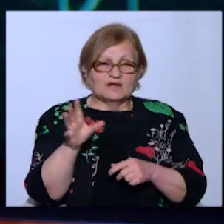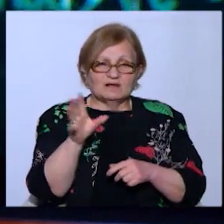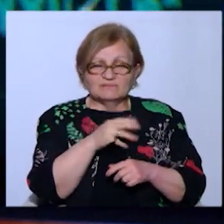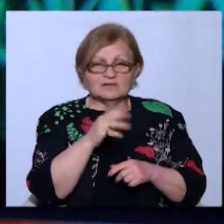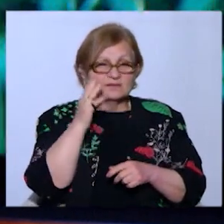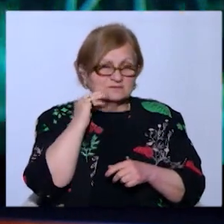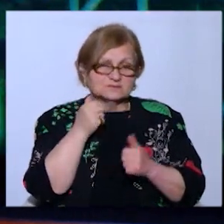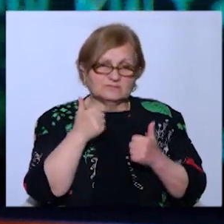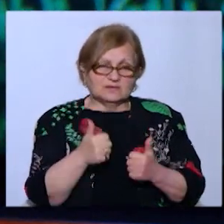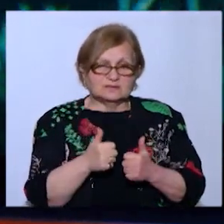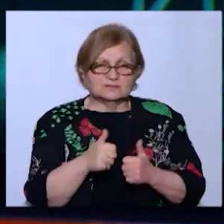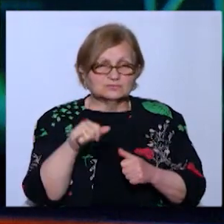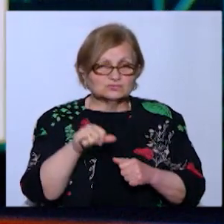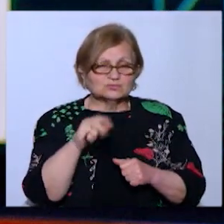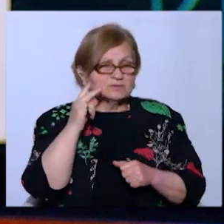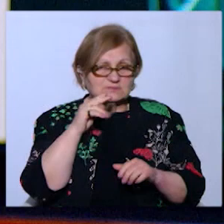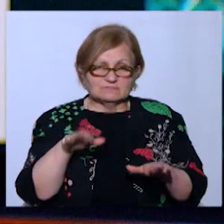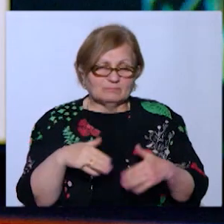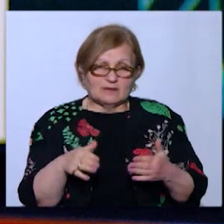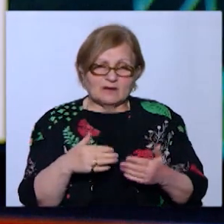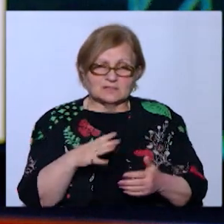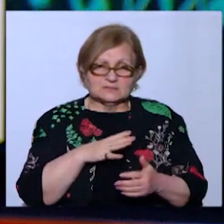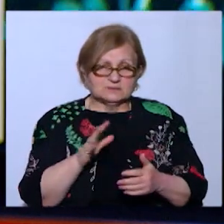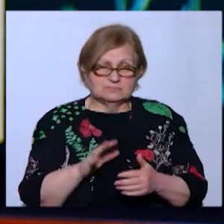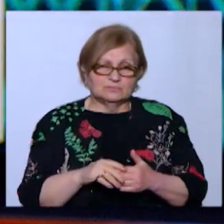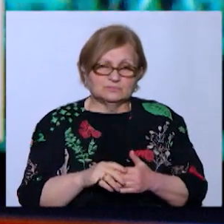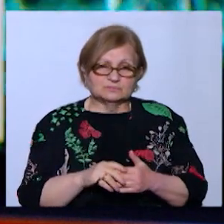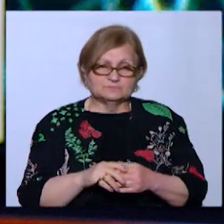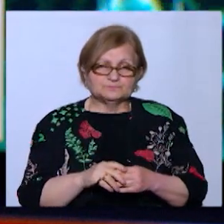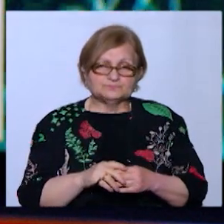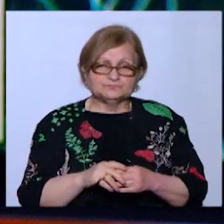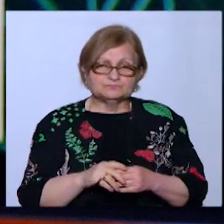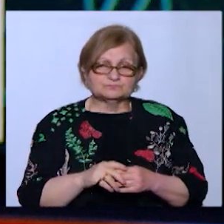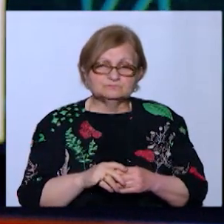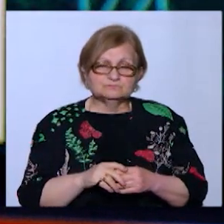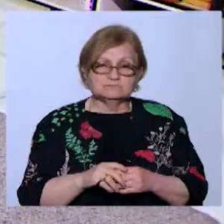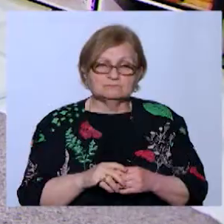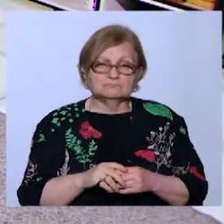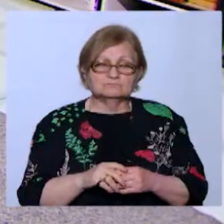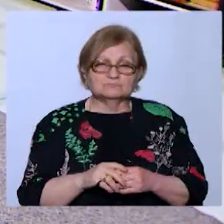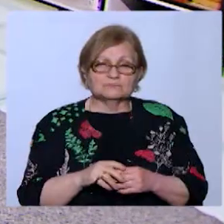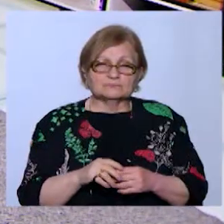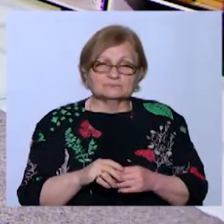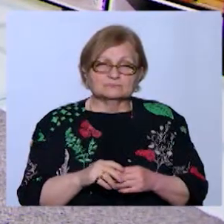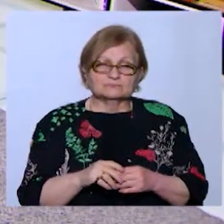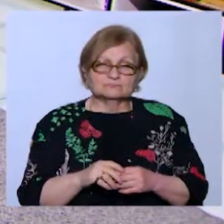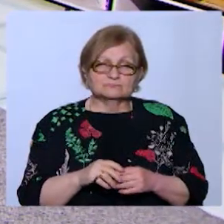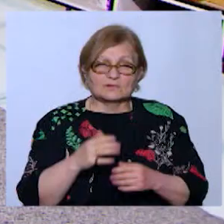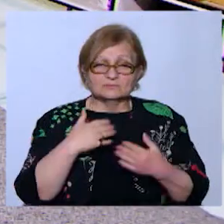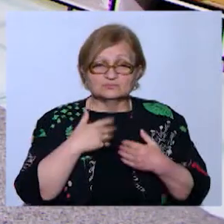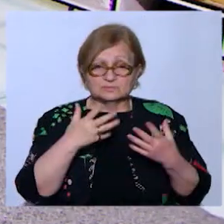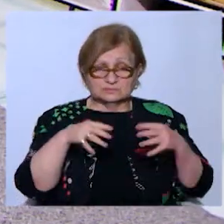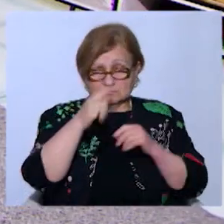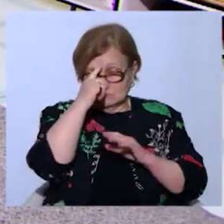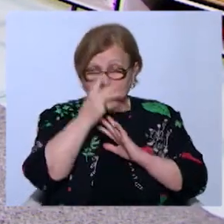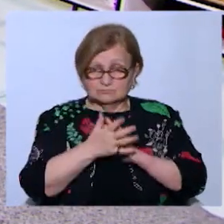რიცხვი კარგია, არ არის ხოლმე ცუდი რიცხვები. Მოდით ახლა ნახეთ რა გავაკეთოთ სანამ გადავალ შემდეგზე. Რადგან ჩვენ უკვე